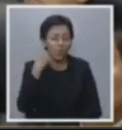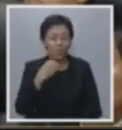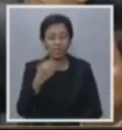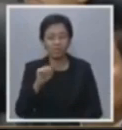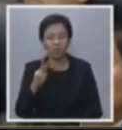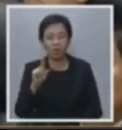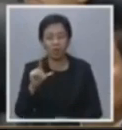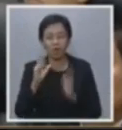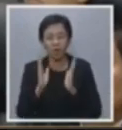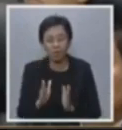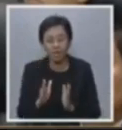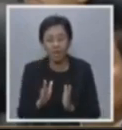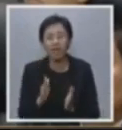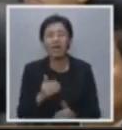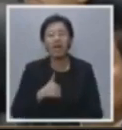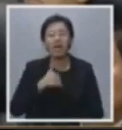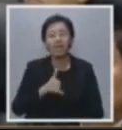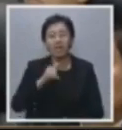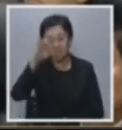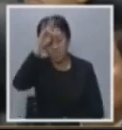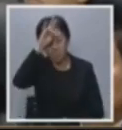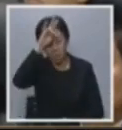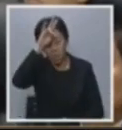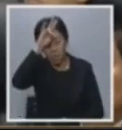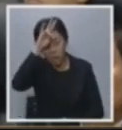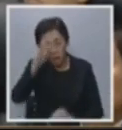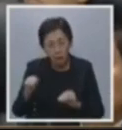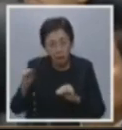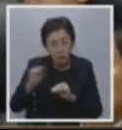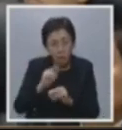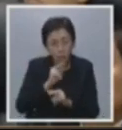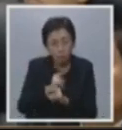คนครับที่เข้า7จำนวนเพิ่มขึ้นกว่าเท่าตัว